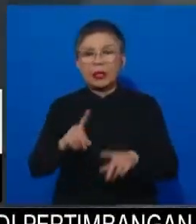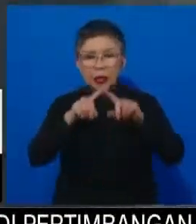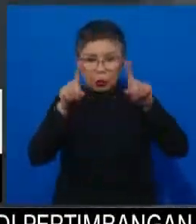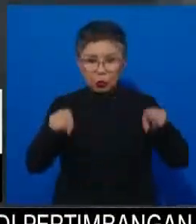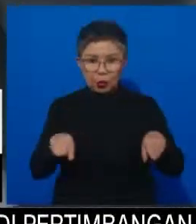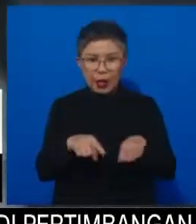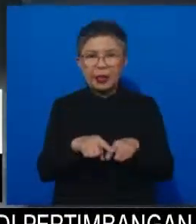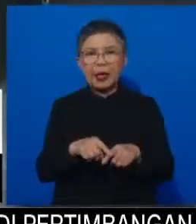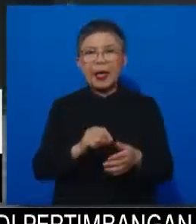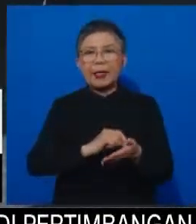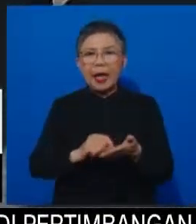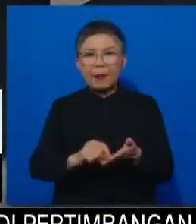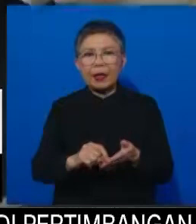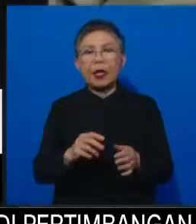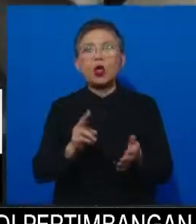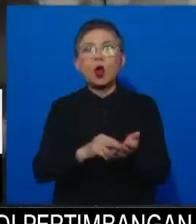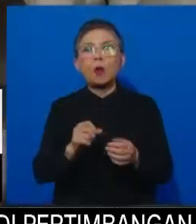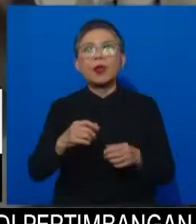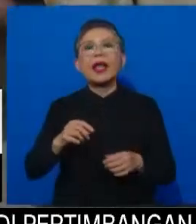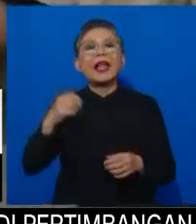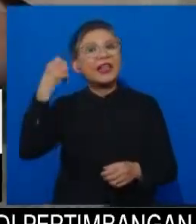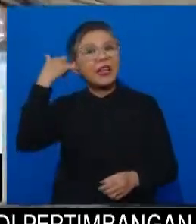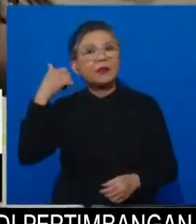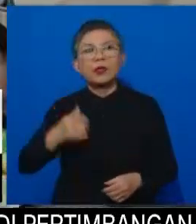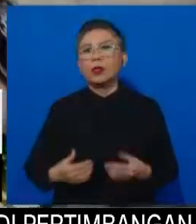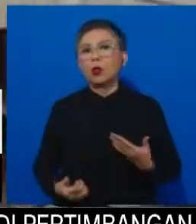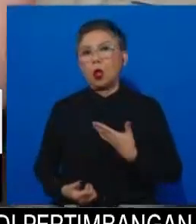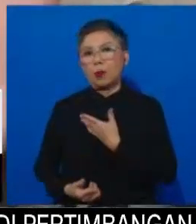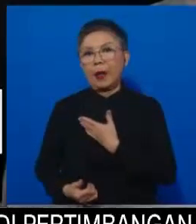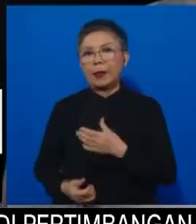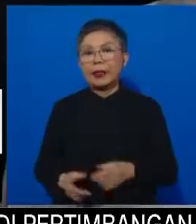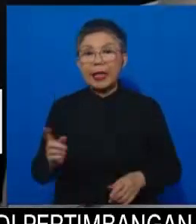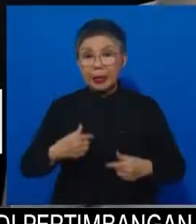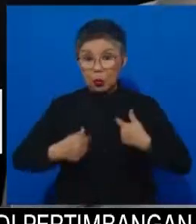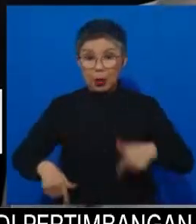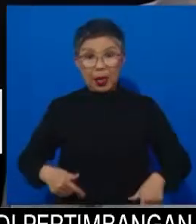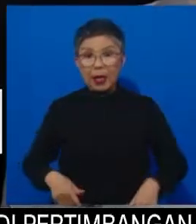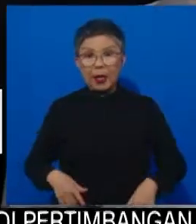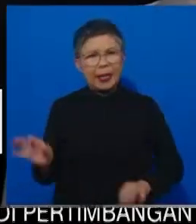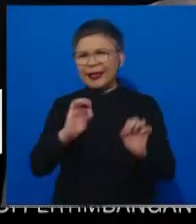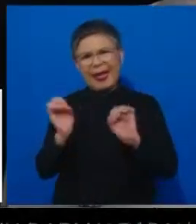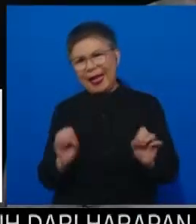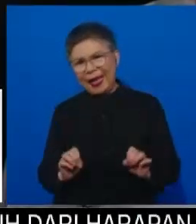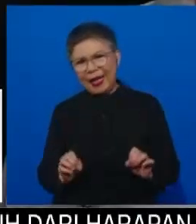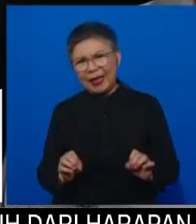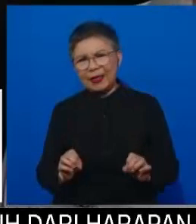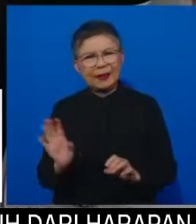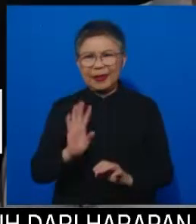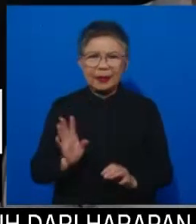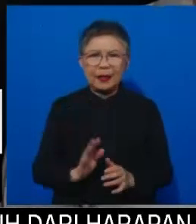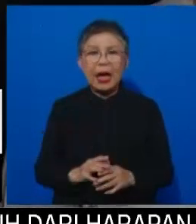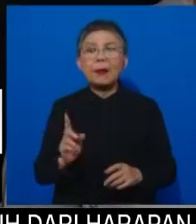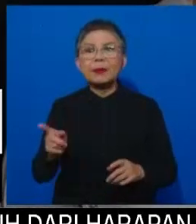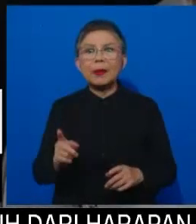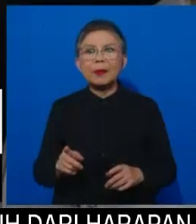surat yang berisi nama dan nomor telepon keluarga korban. Dari luka, kita tidak bisa ketahui apakah ada luka atau tidak,